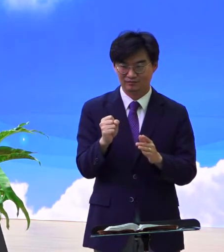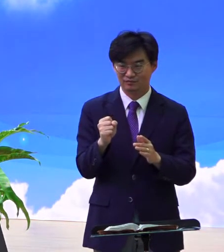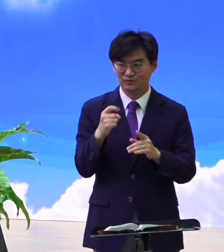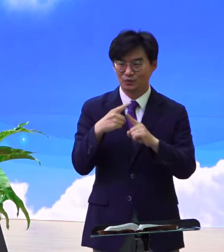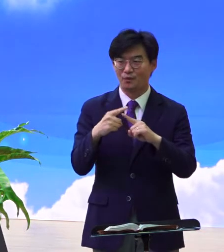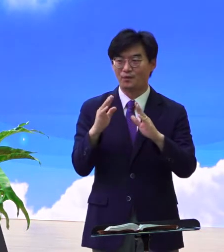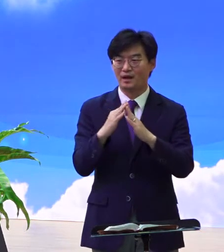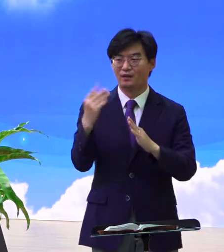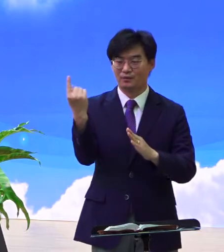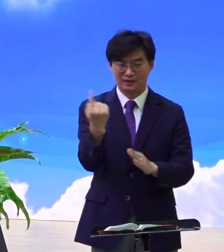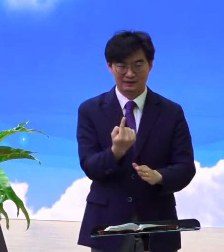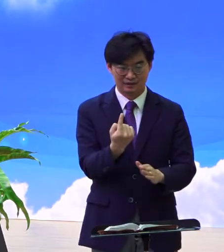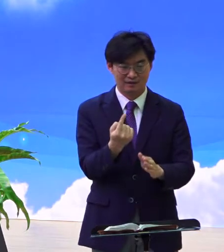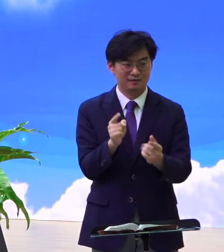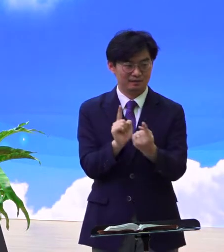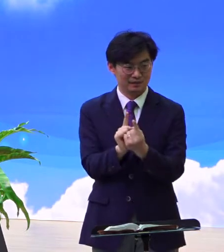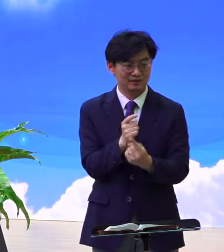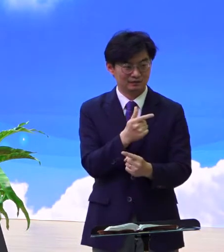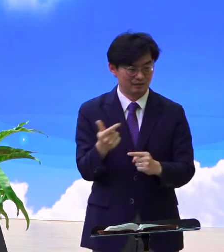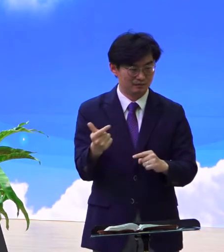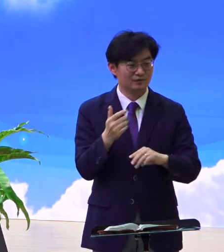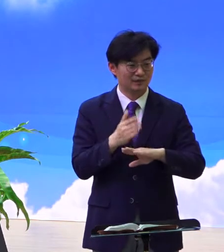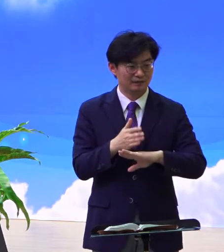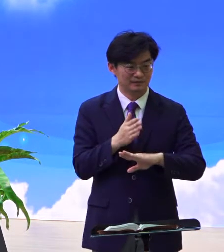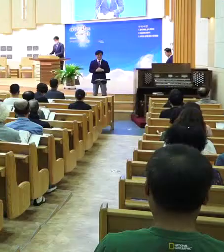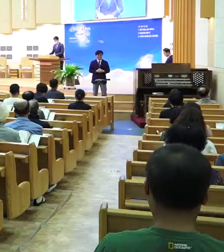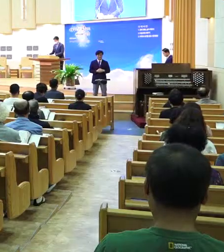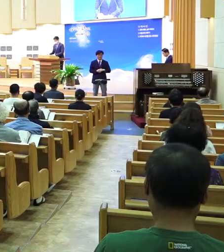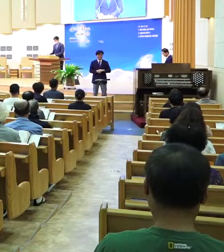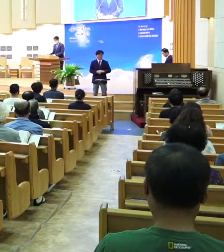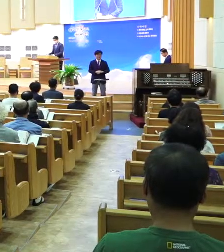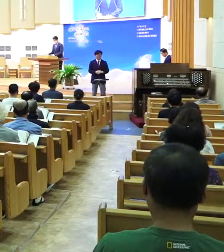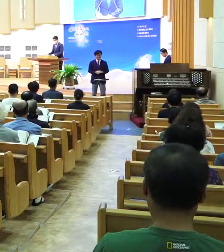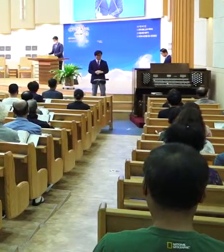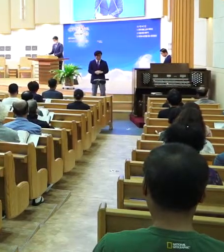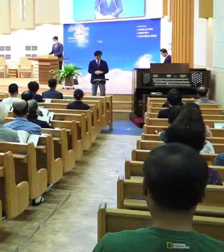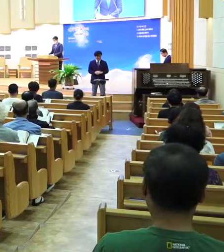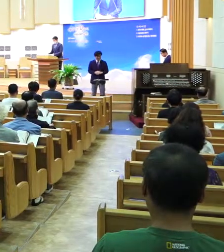감사하고 하나님께서 여러분에게 은혜를 부어주시길 소망합니다. 여러분